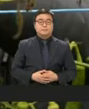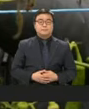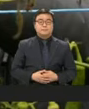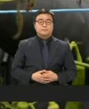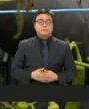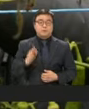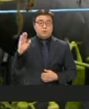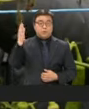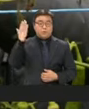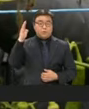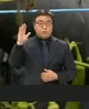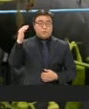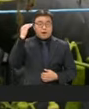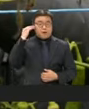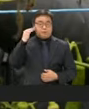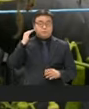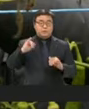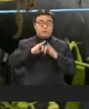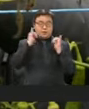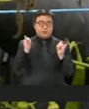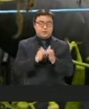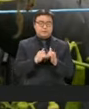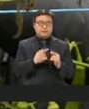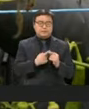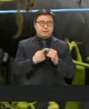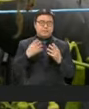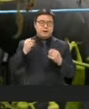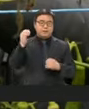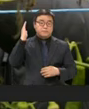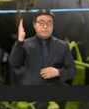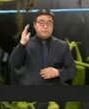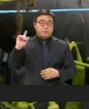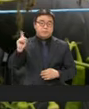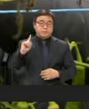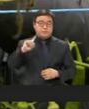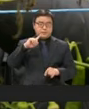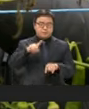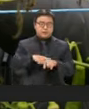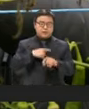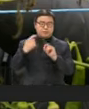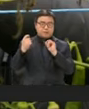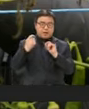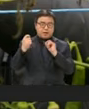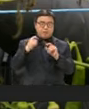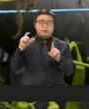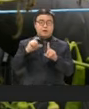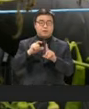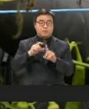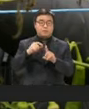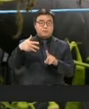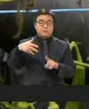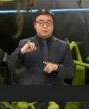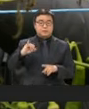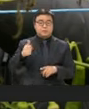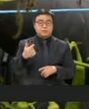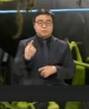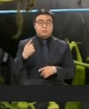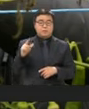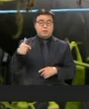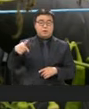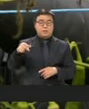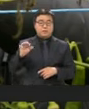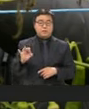네, 요즘 우리 사회에서 가장 많이 언급되는 단어 중 하나가 바로 친환경입니다. 이에 따라서